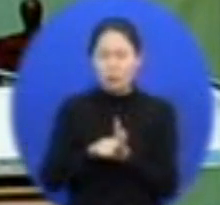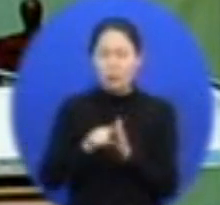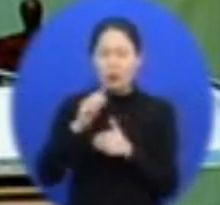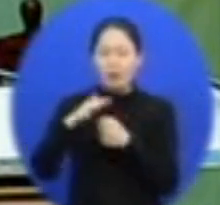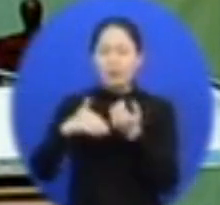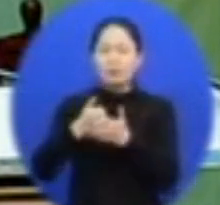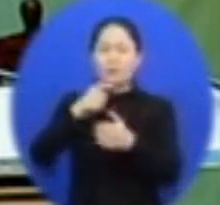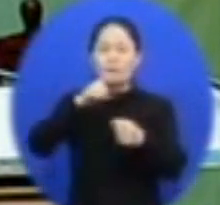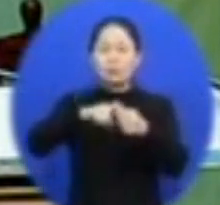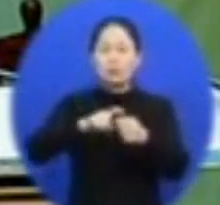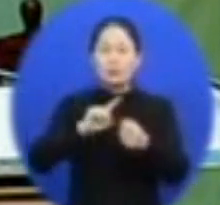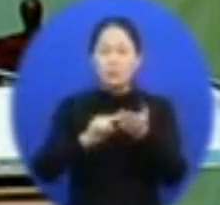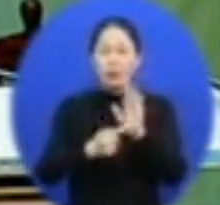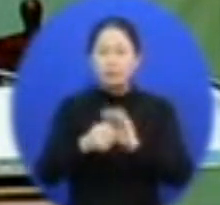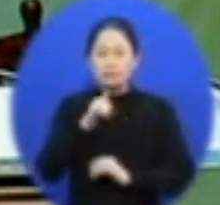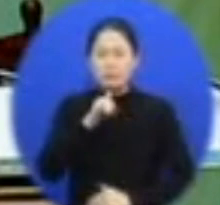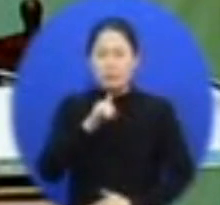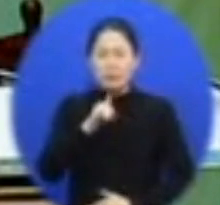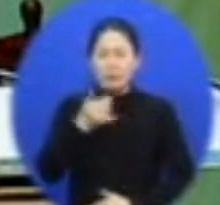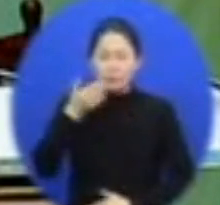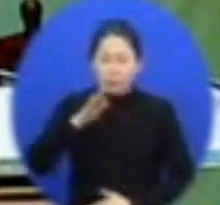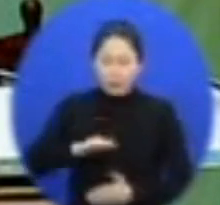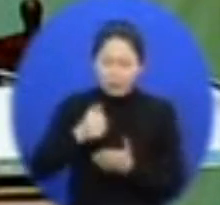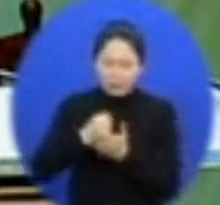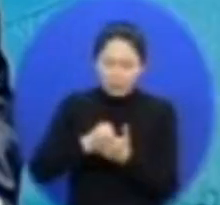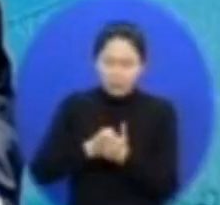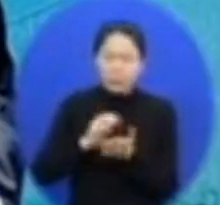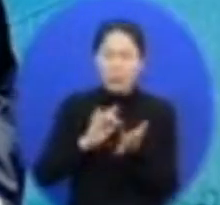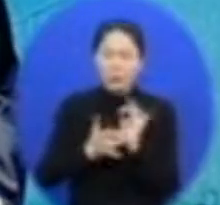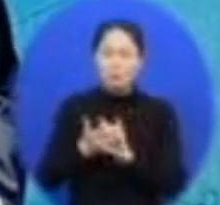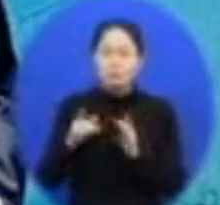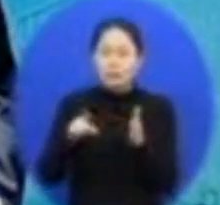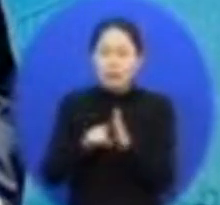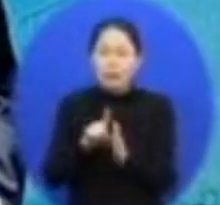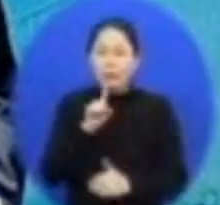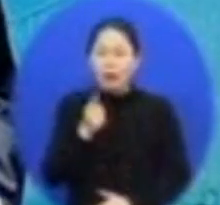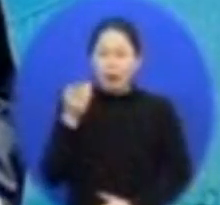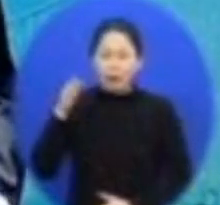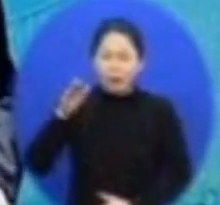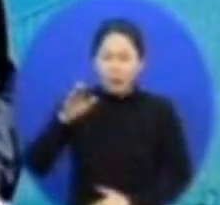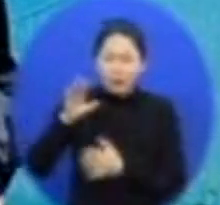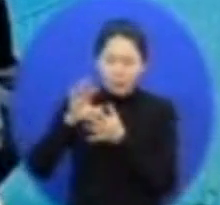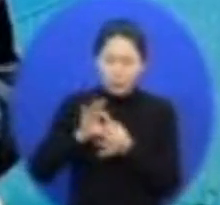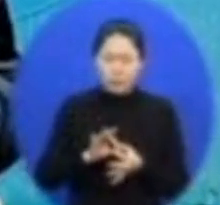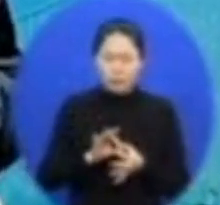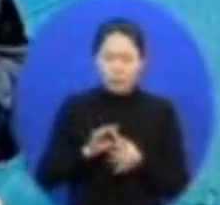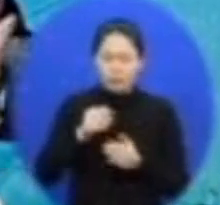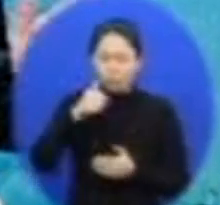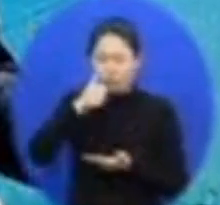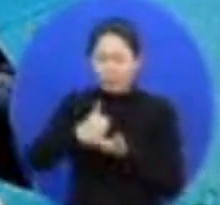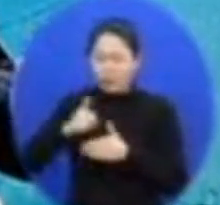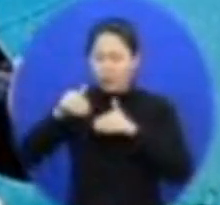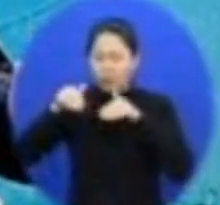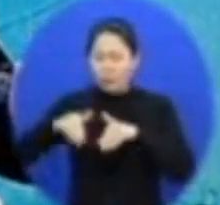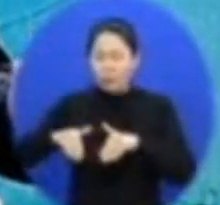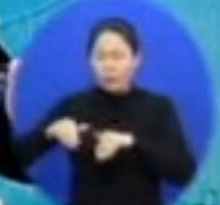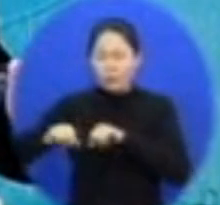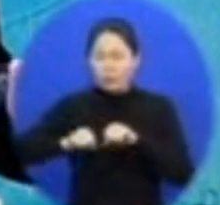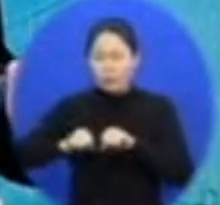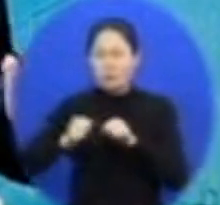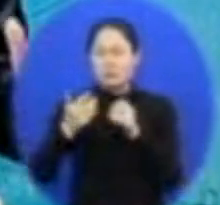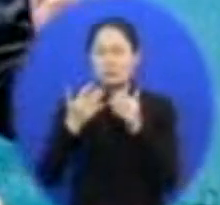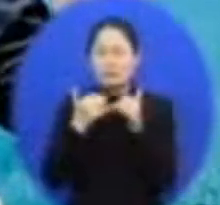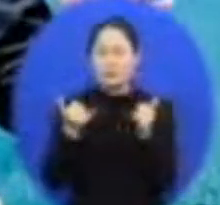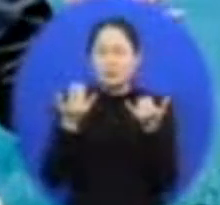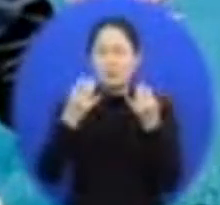그런데 안타깝게도 예수를 믿는다고 하면서도 여전히 죄의 종노릇 하는 사람들이 만다 말입니다